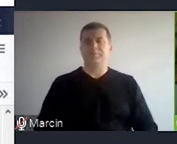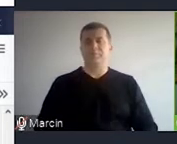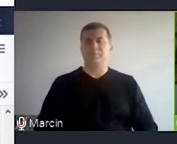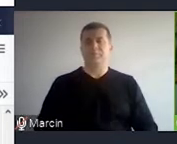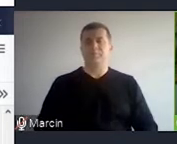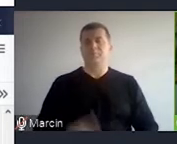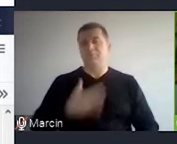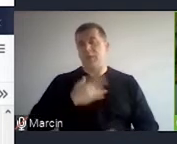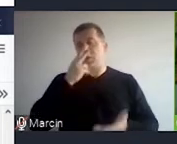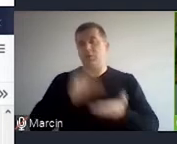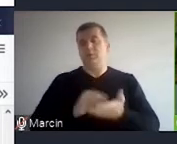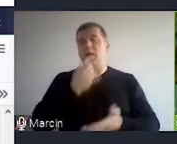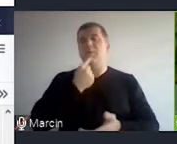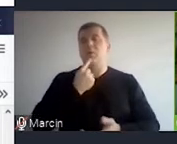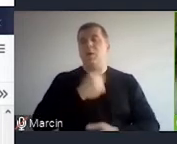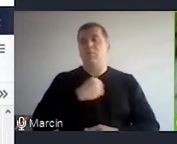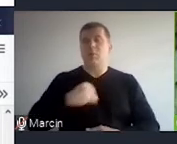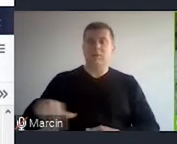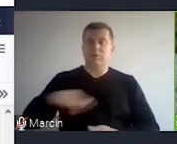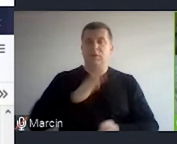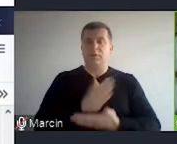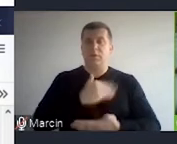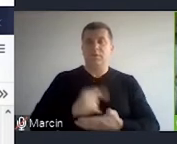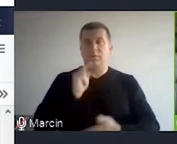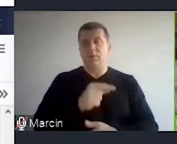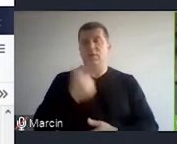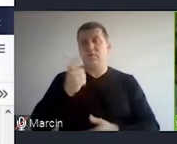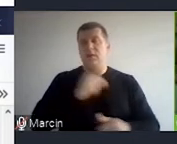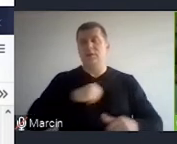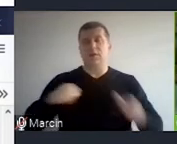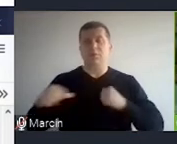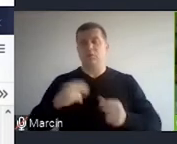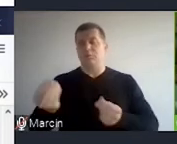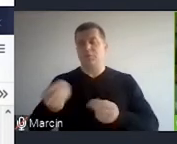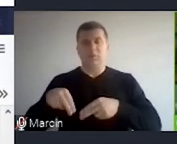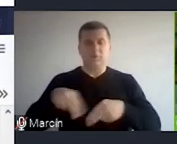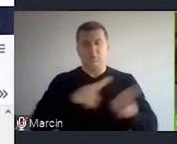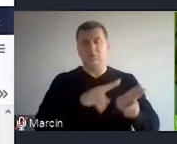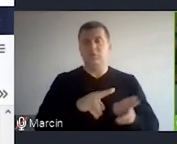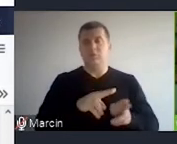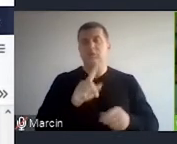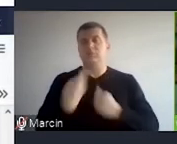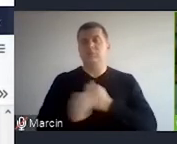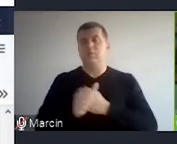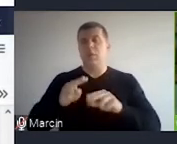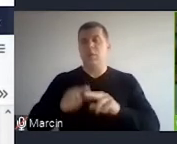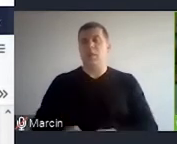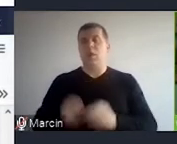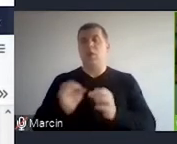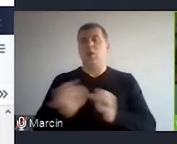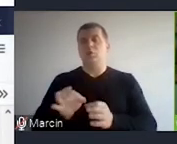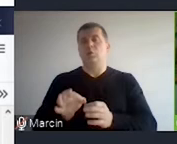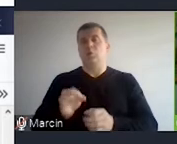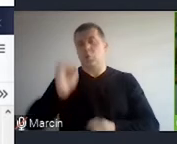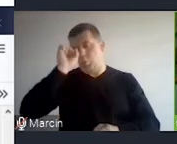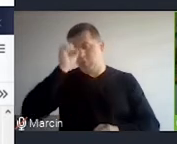Mam takie doświadczenia z Małopolski. Tam dwa samorządy zwróciły pieniądze właśnie ze względu na to, że